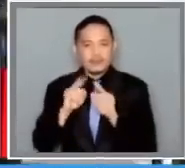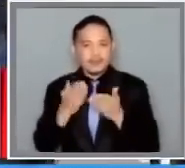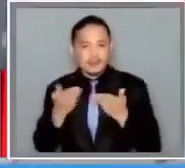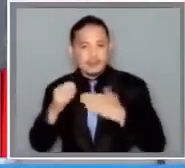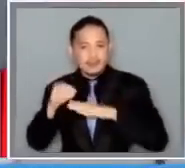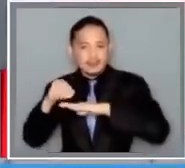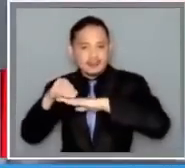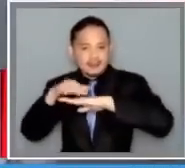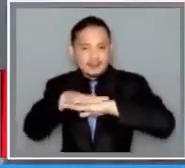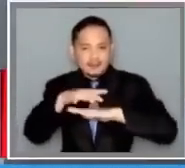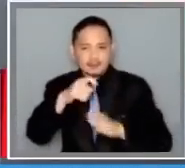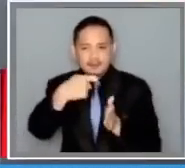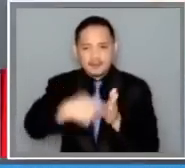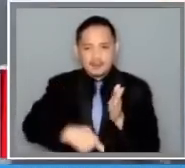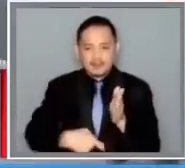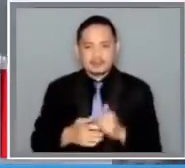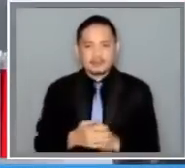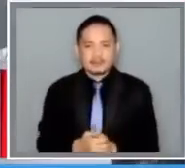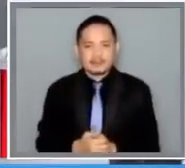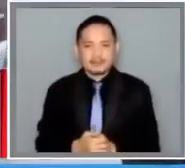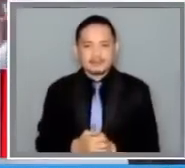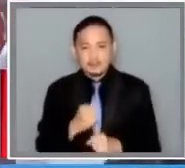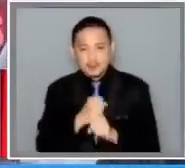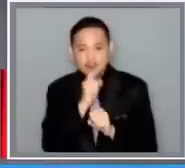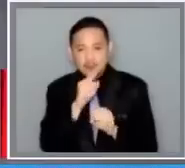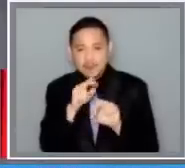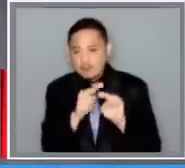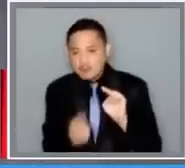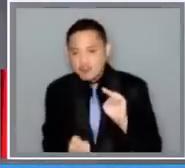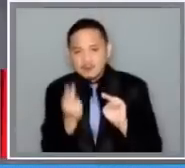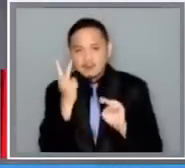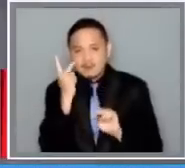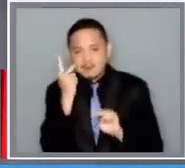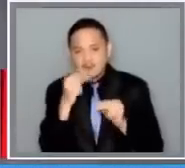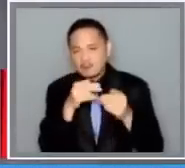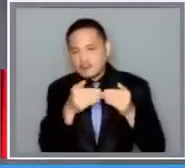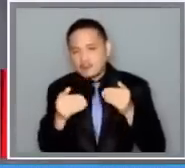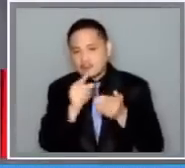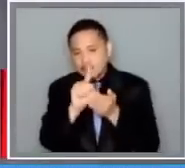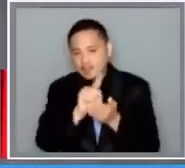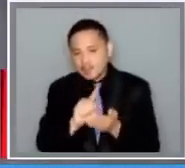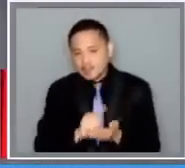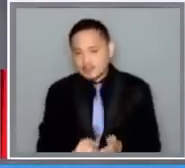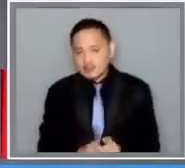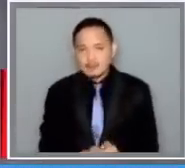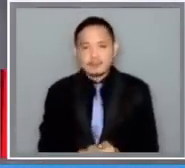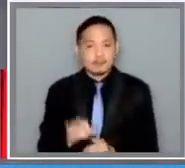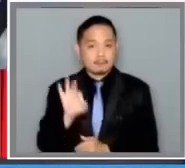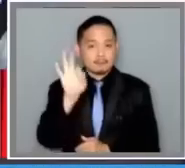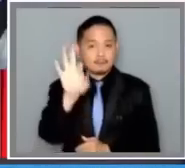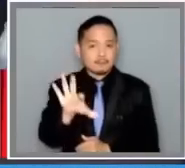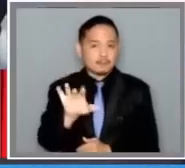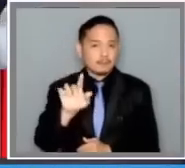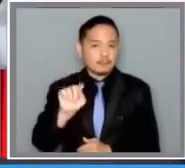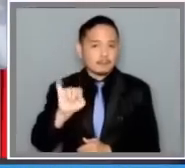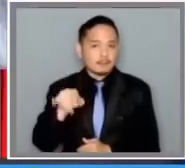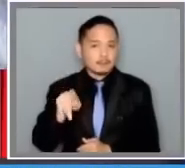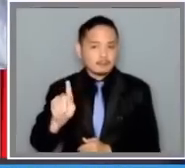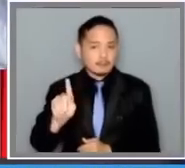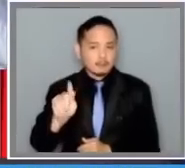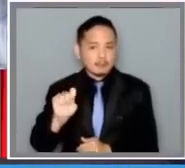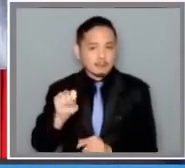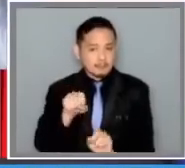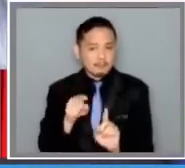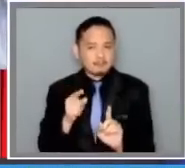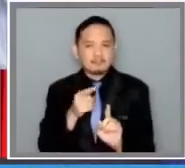bago malaman kung may rollback sa susunod na linggo. Ang tip ni Secretary Lotilla, eto, mag-commute muna o